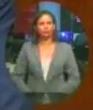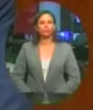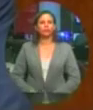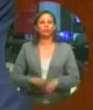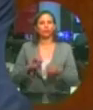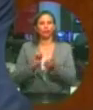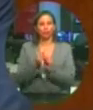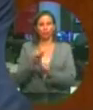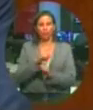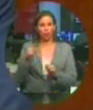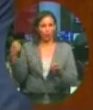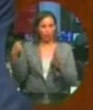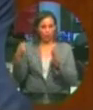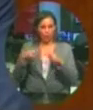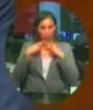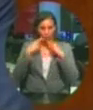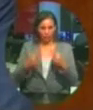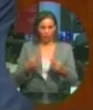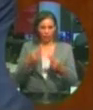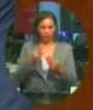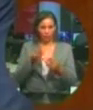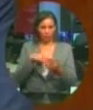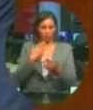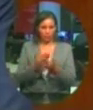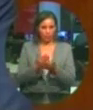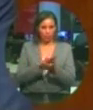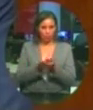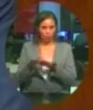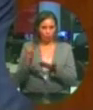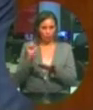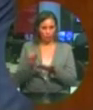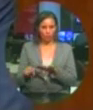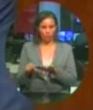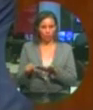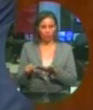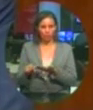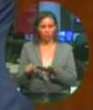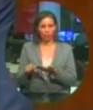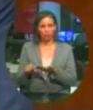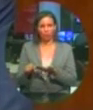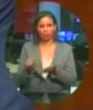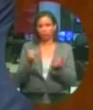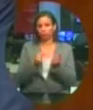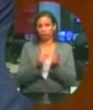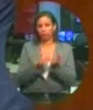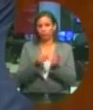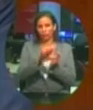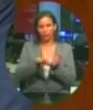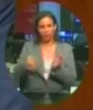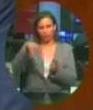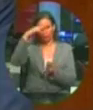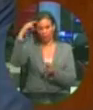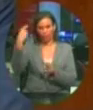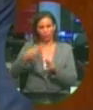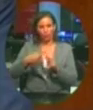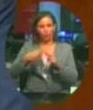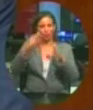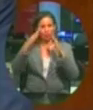סוף היום, בהצעה הפשוטה הזו, ומאחר שהילדים החולים נמצאים במאהל בגן